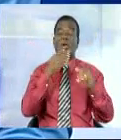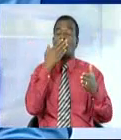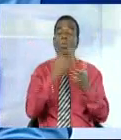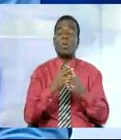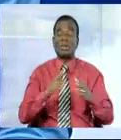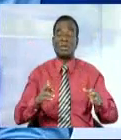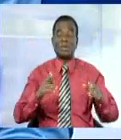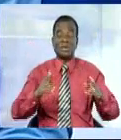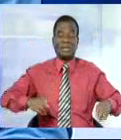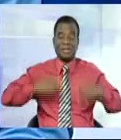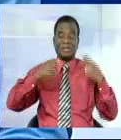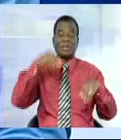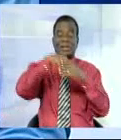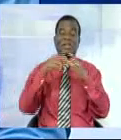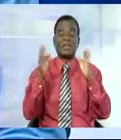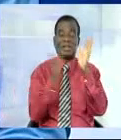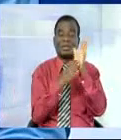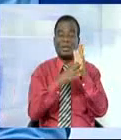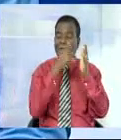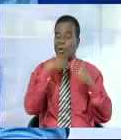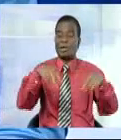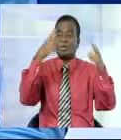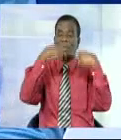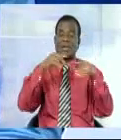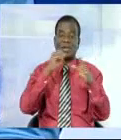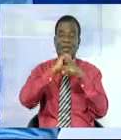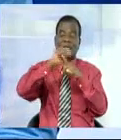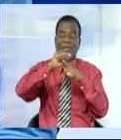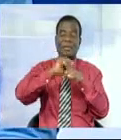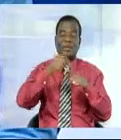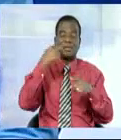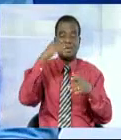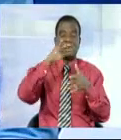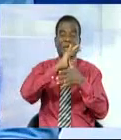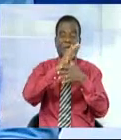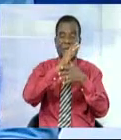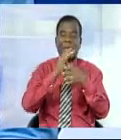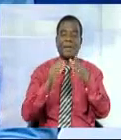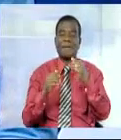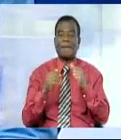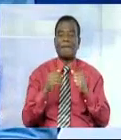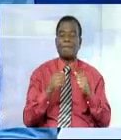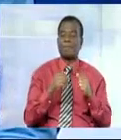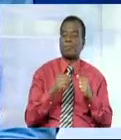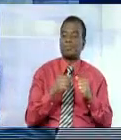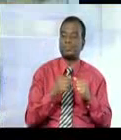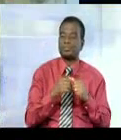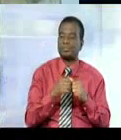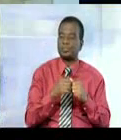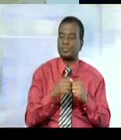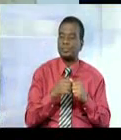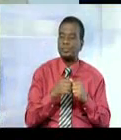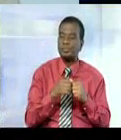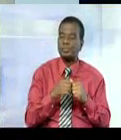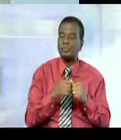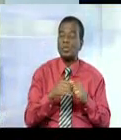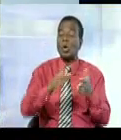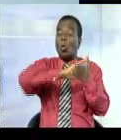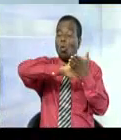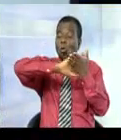Ils viennent d'être formés sur l'assainissement en milieu scolaire. Serge Gangomé, Chantal et Ouma Akando.